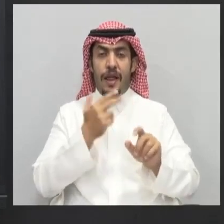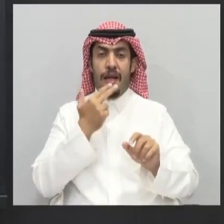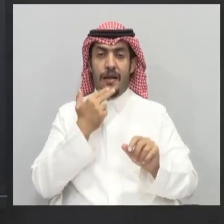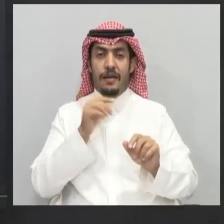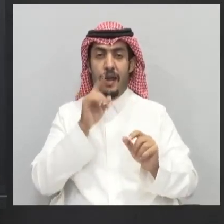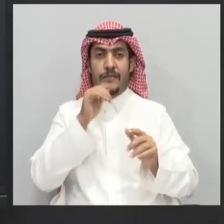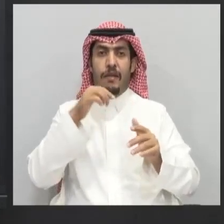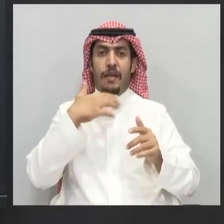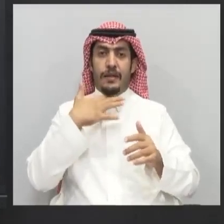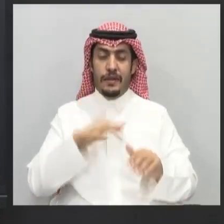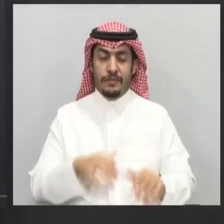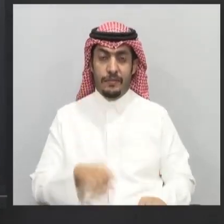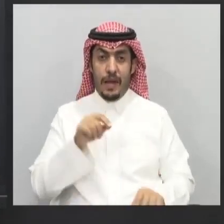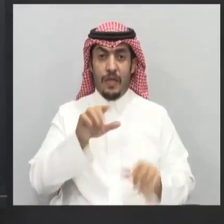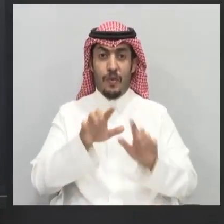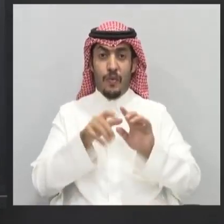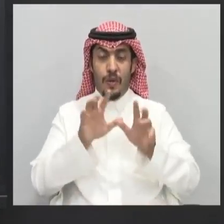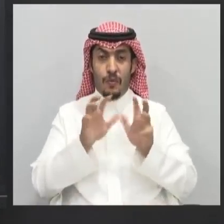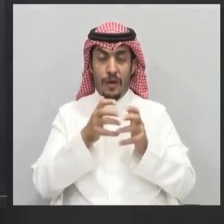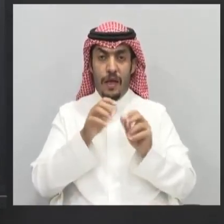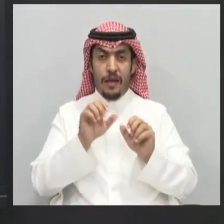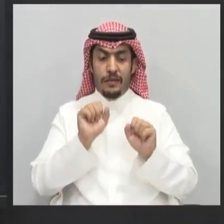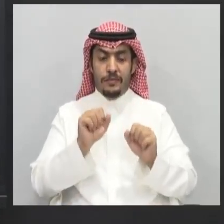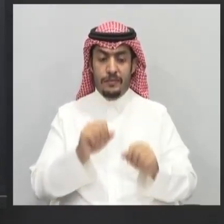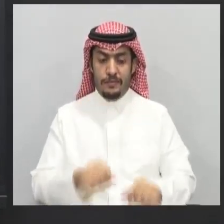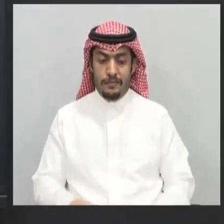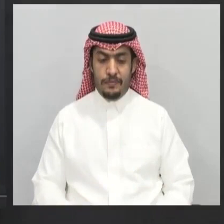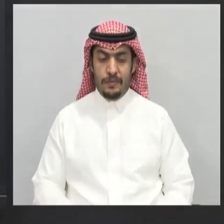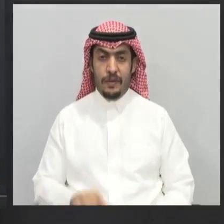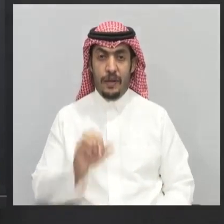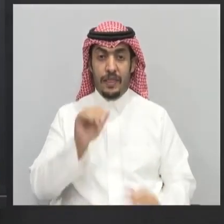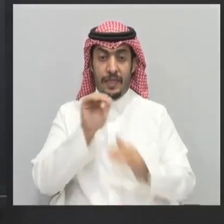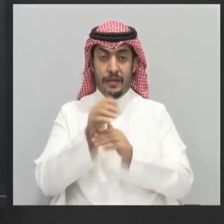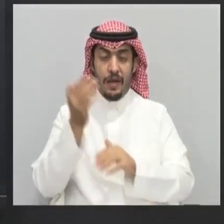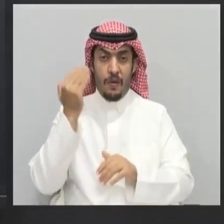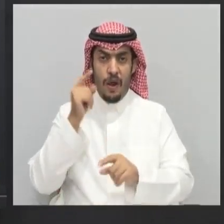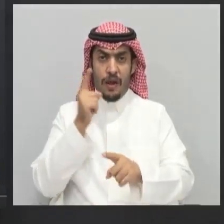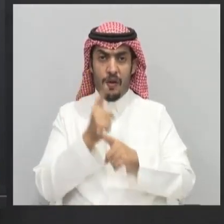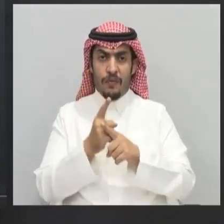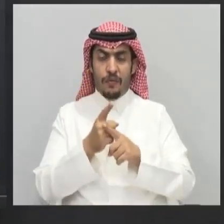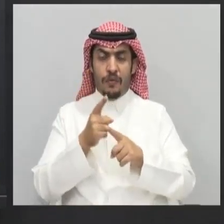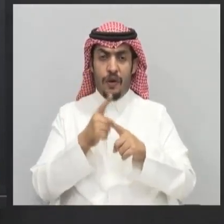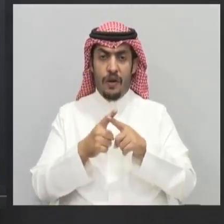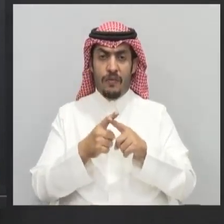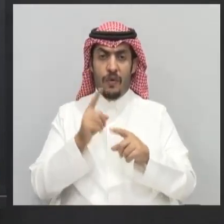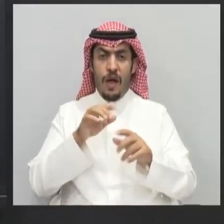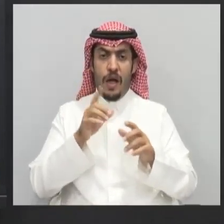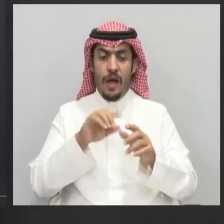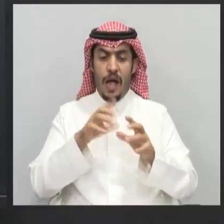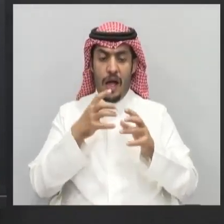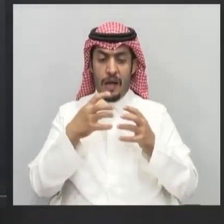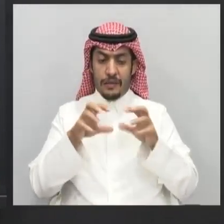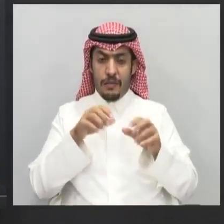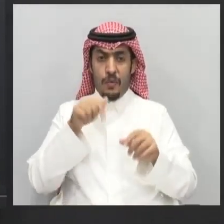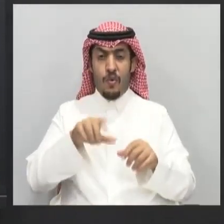يقع فيه فهذه الوحده تكلمنا وذكرنا لكم في الدرس الماضي الكفر واقسامه ثم